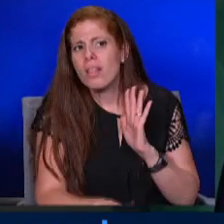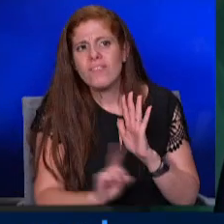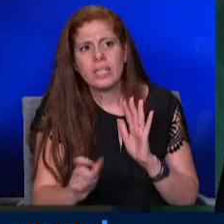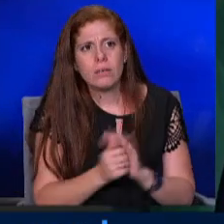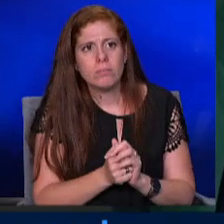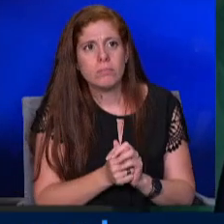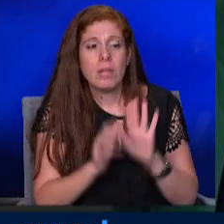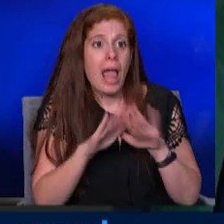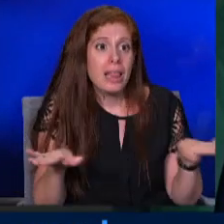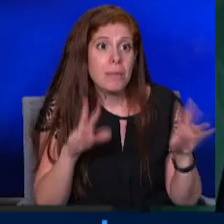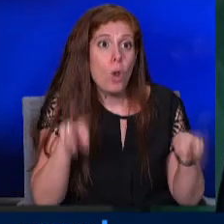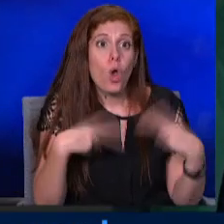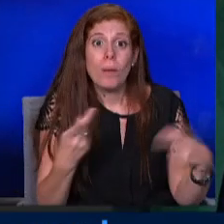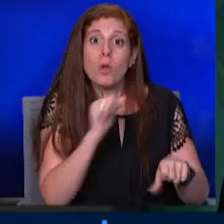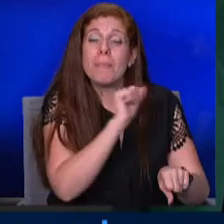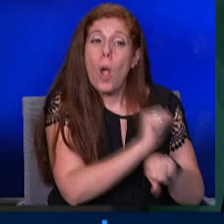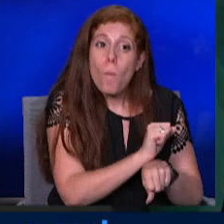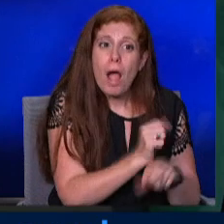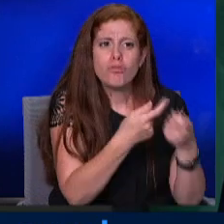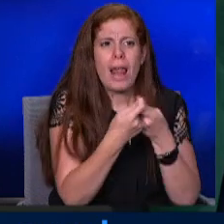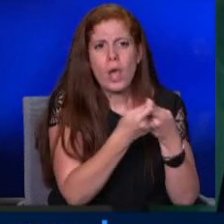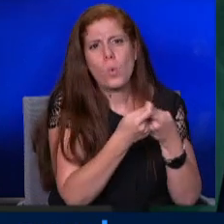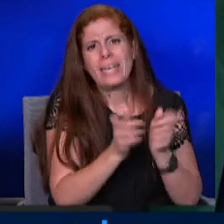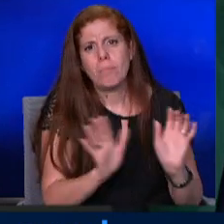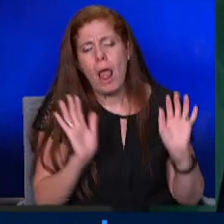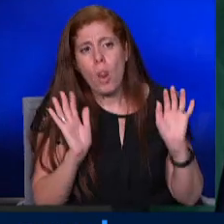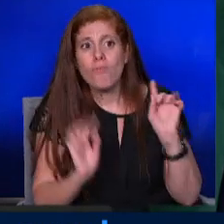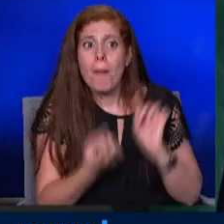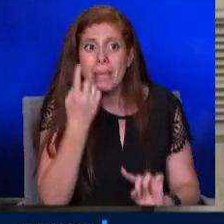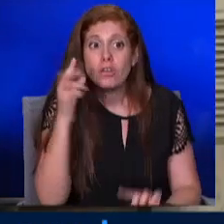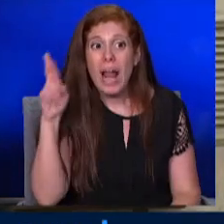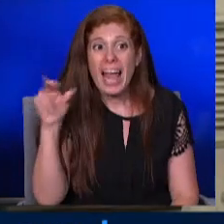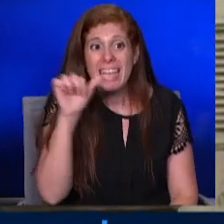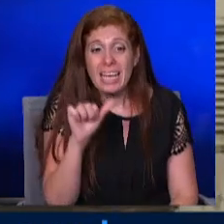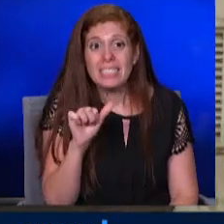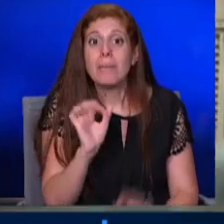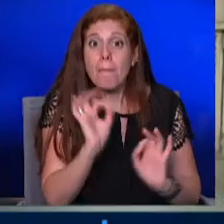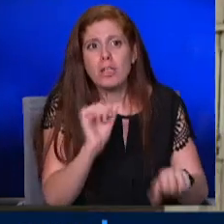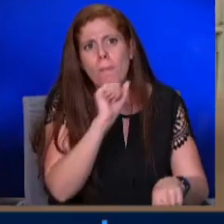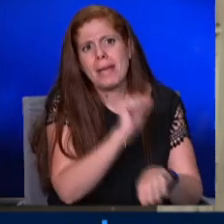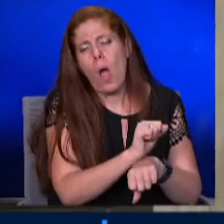בני ערובה של הארגונים השונים, ובמקרה של רן ארז הם לחלוטין בני ערובה.